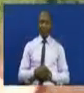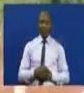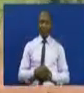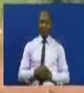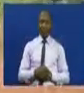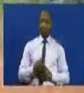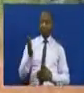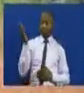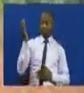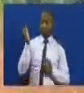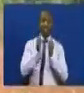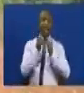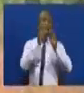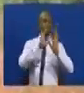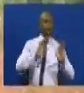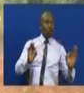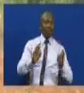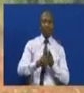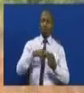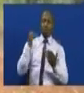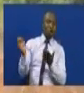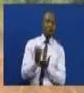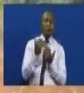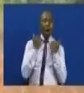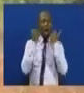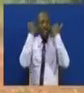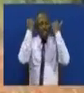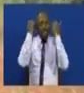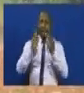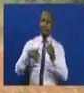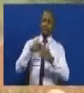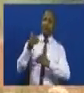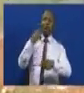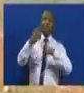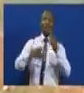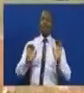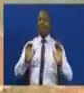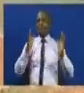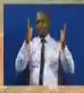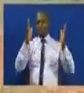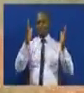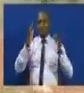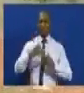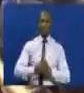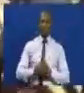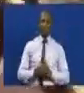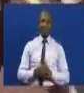Ni jambo zuri, ni kama kutoa hasira na baadaye unaendelea na maisha.